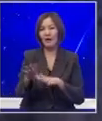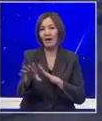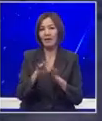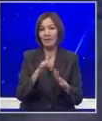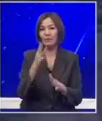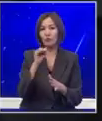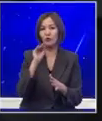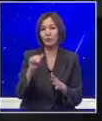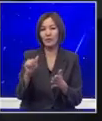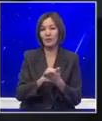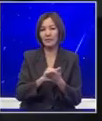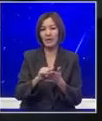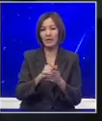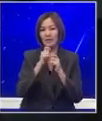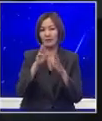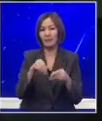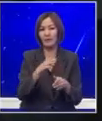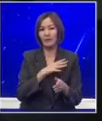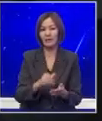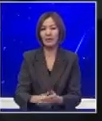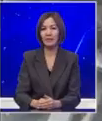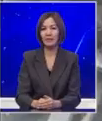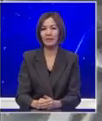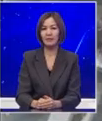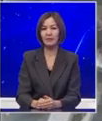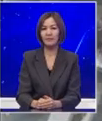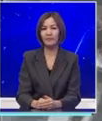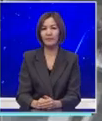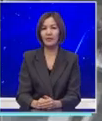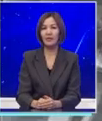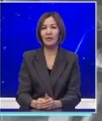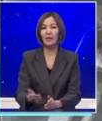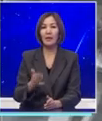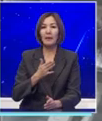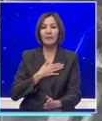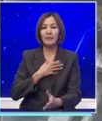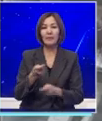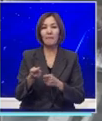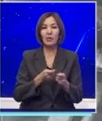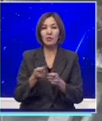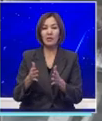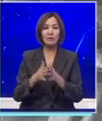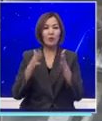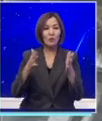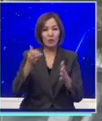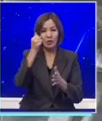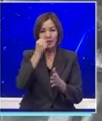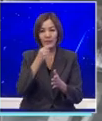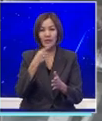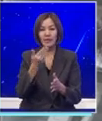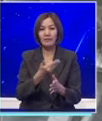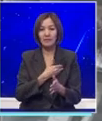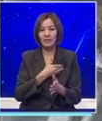филиал атанып, 300 мың теңге сыйақы еншіледі. Ең бірінші осы біздің басшыларымызға көп рахмет айтқым келеді. Осылай бізге